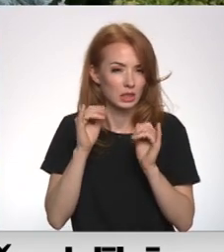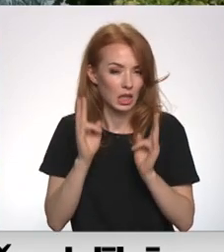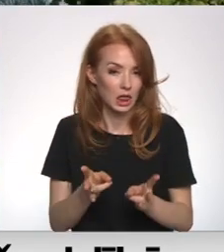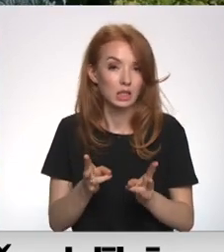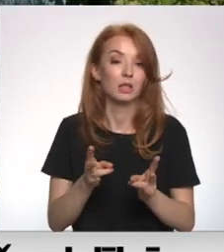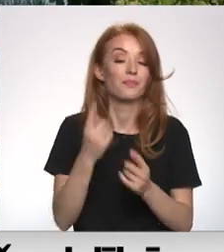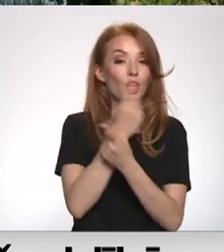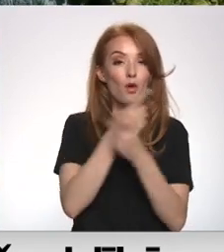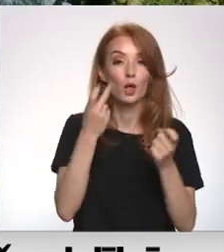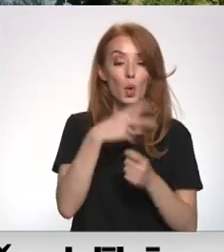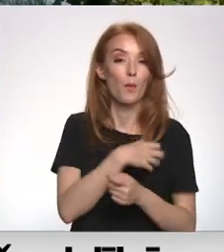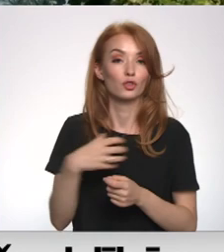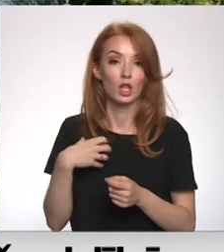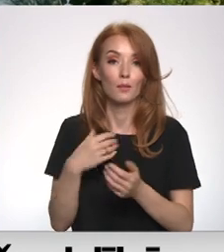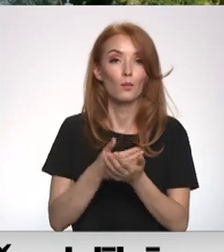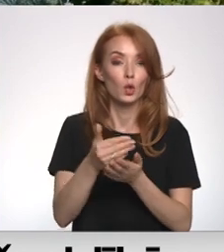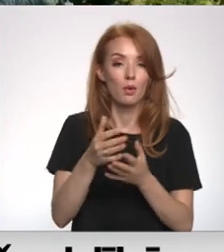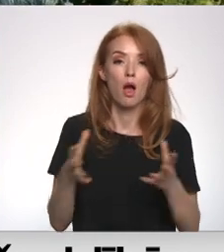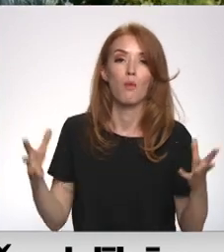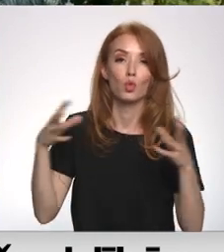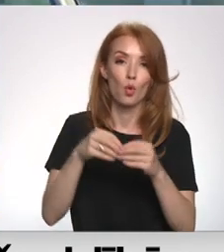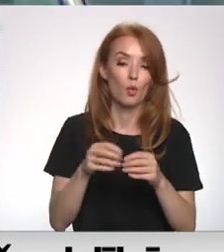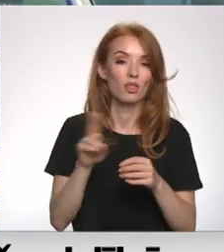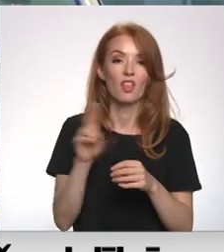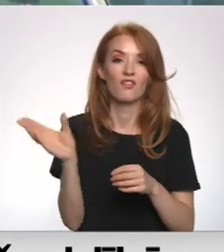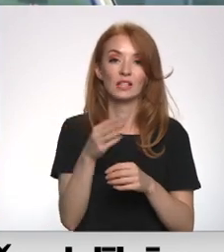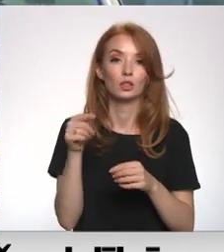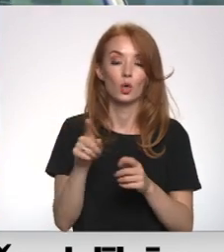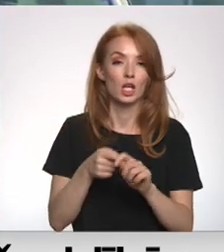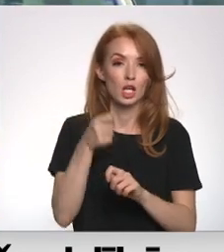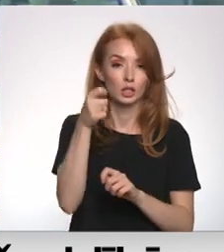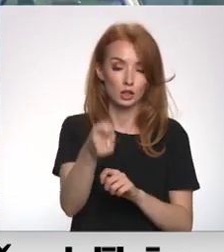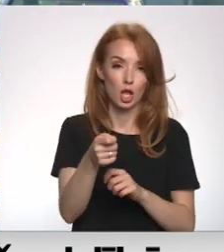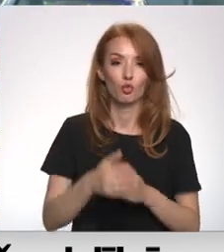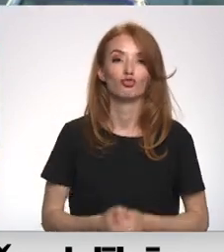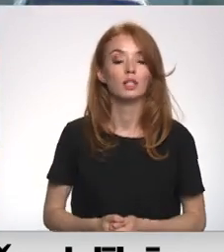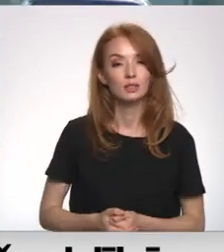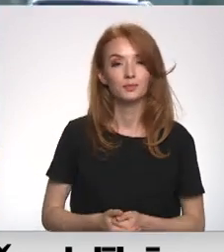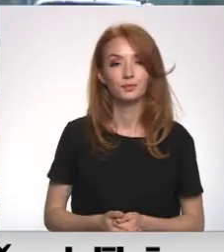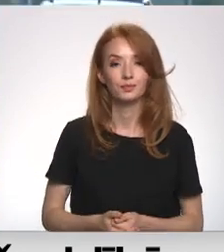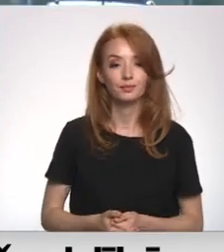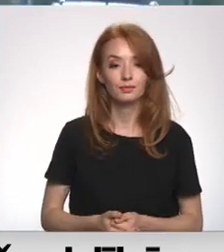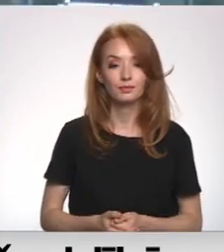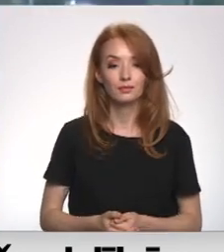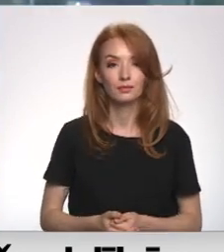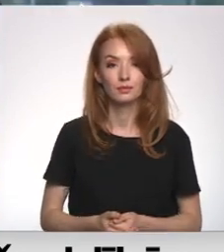no pašvaldībām vēl tiek apkopota, un ne visas to vēl iesniegušas. Elīna Lapiņēmots, Mosakovskis, Vidzemes televīzija.